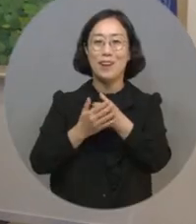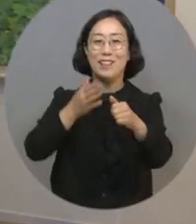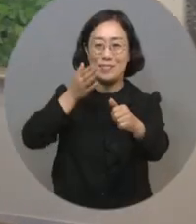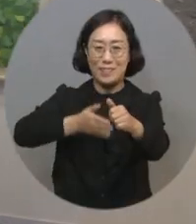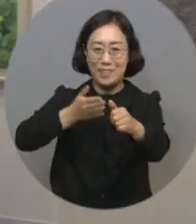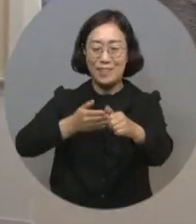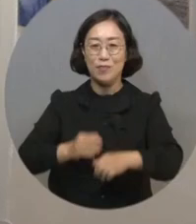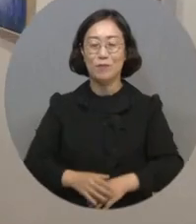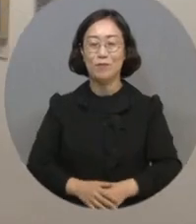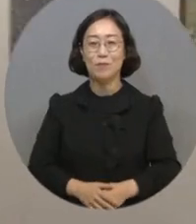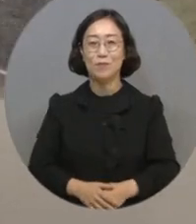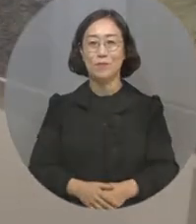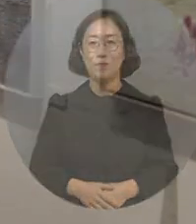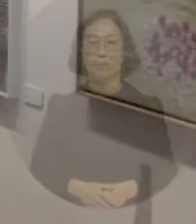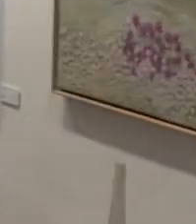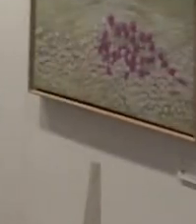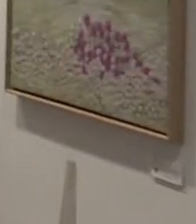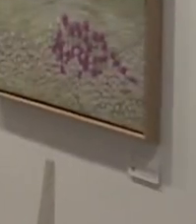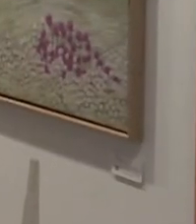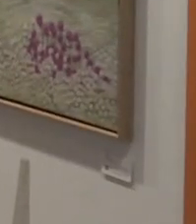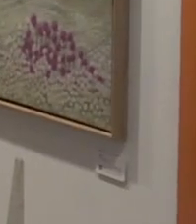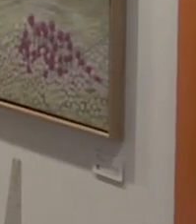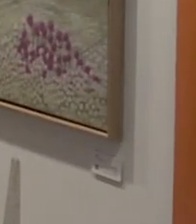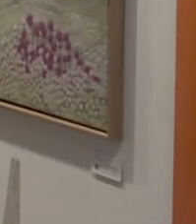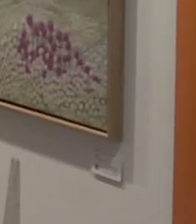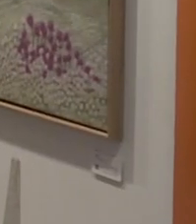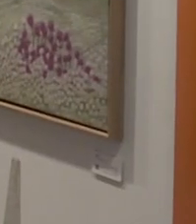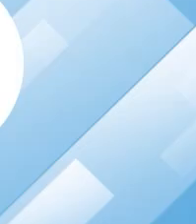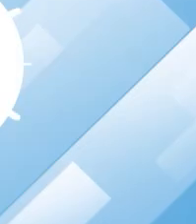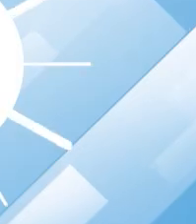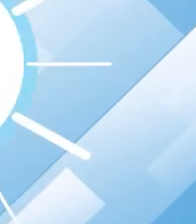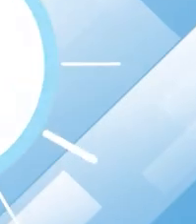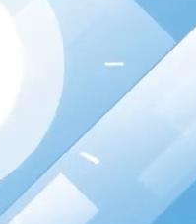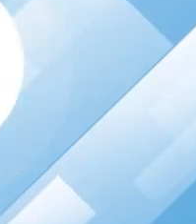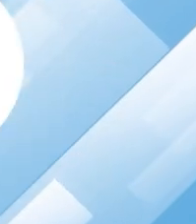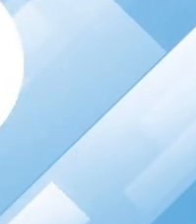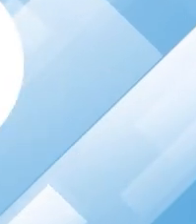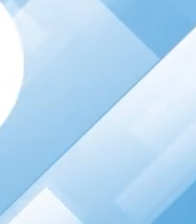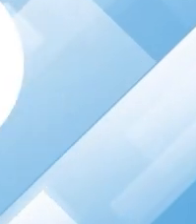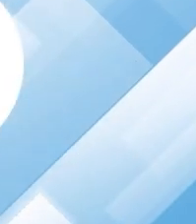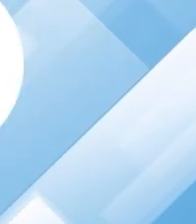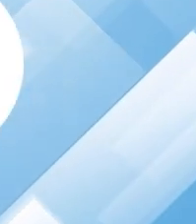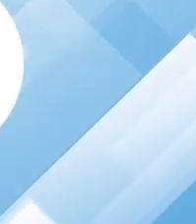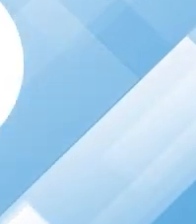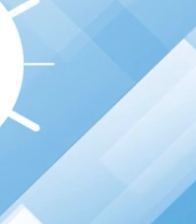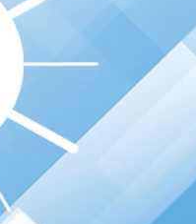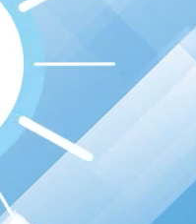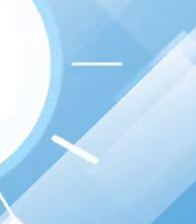복지TV 뉴스 박순용입니다.